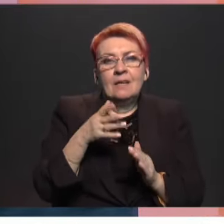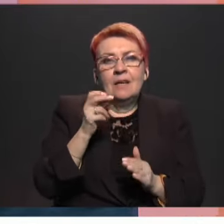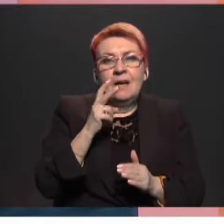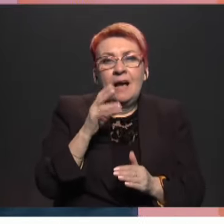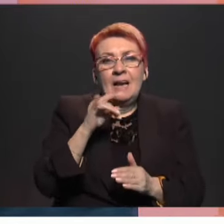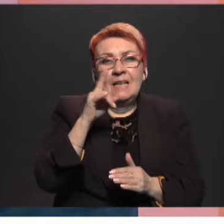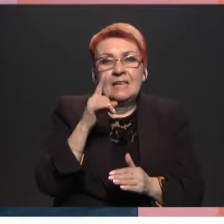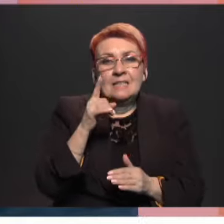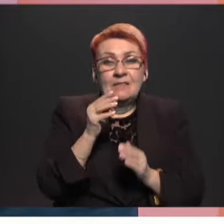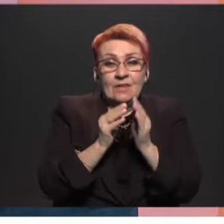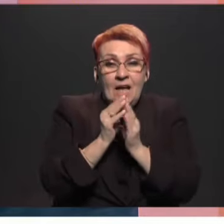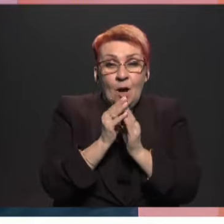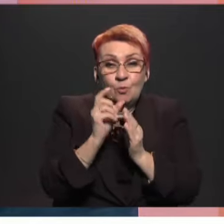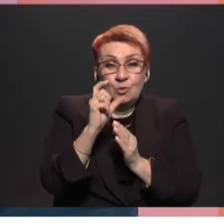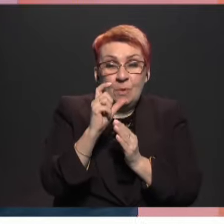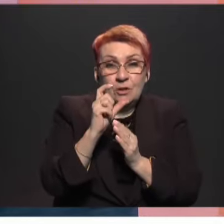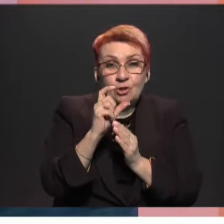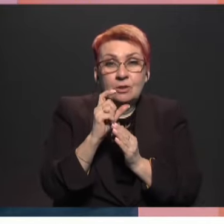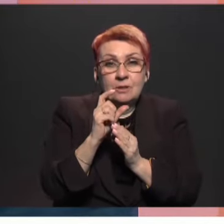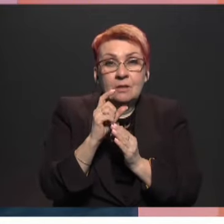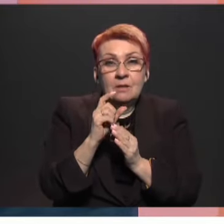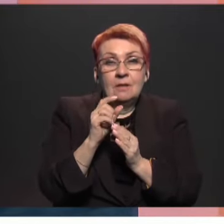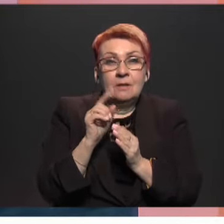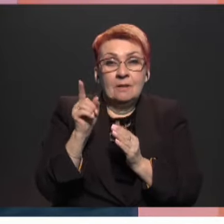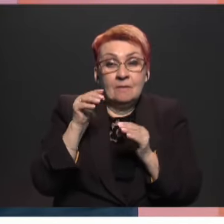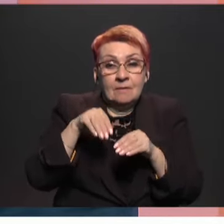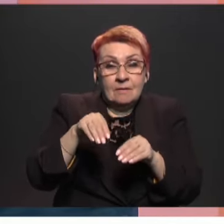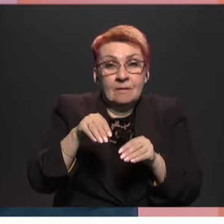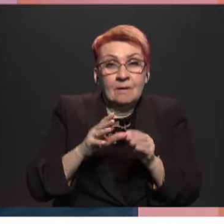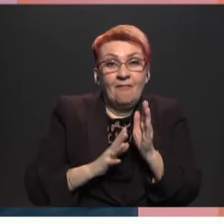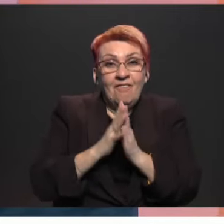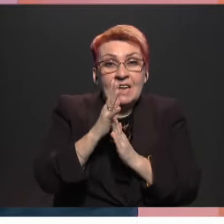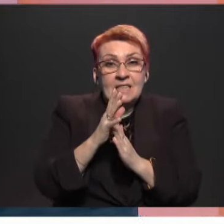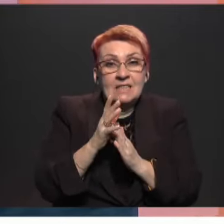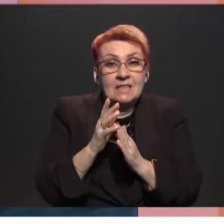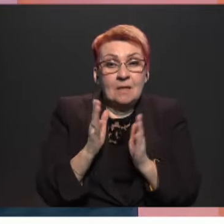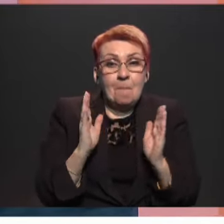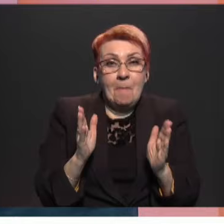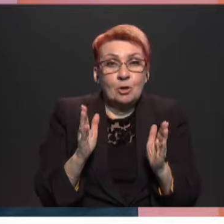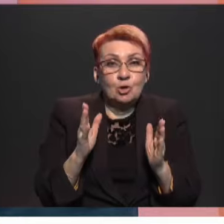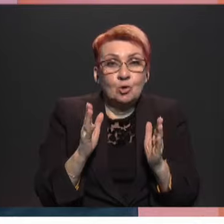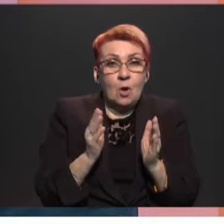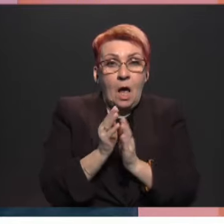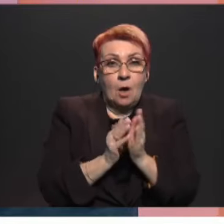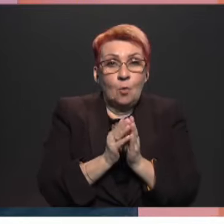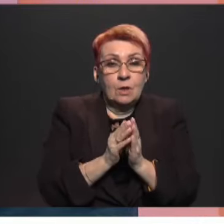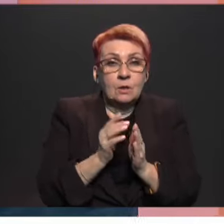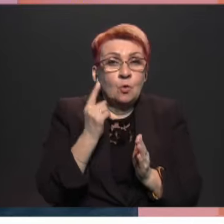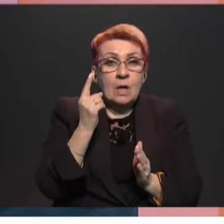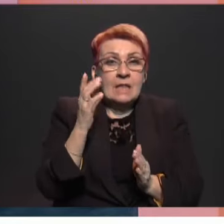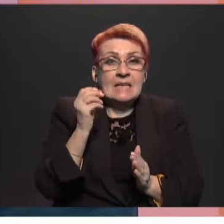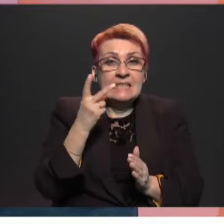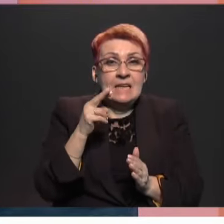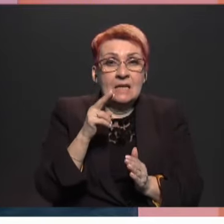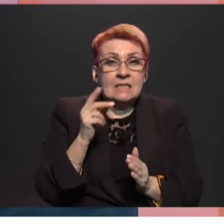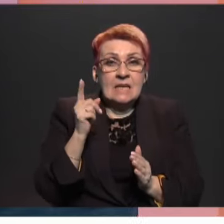вот такого огурчика вырастет вот такой огурчик. Да, вот. Но ни одна селекция не поможет человеку из вот